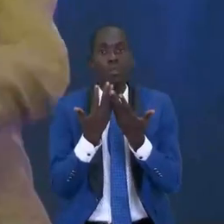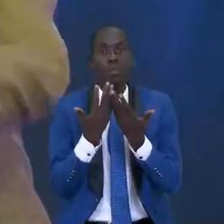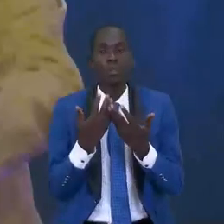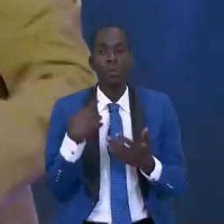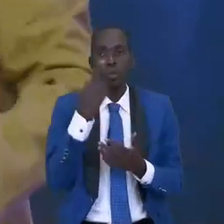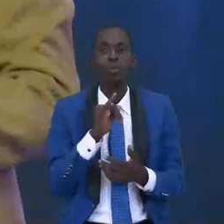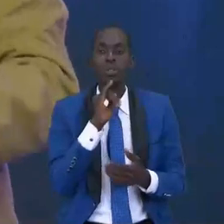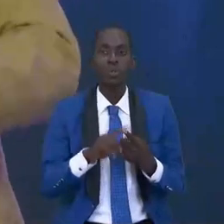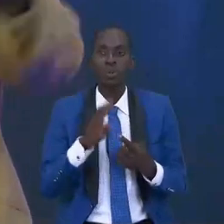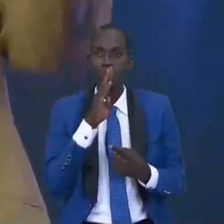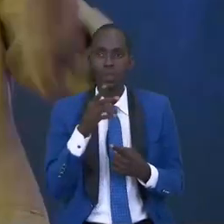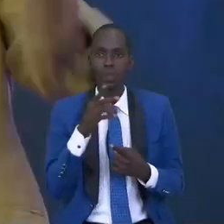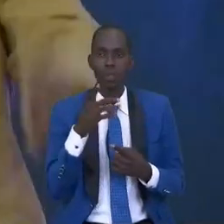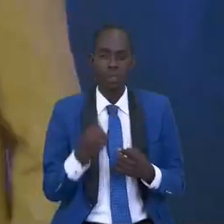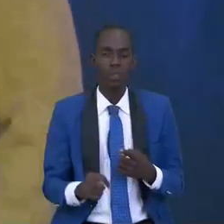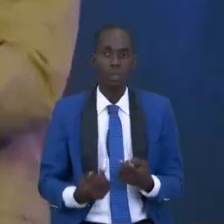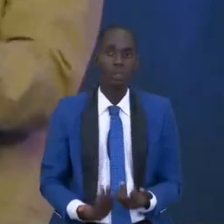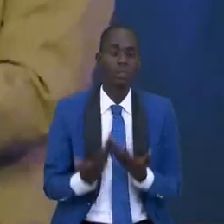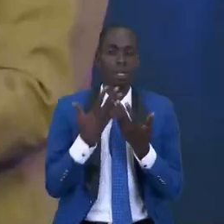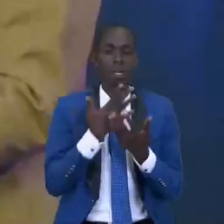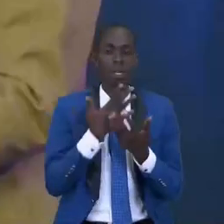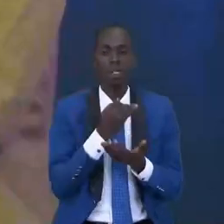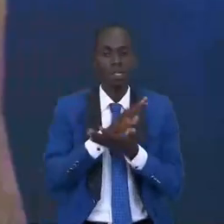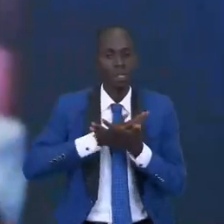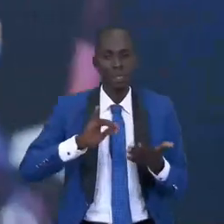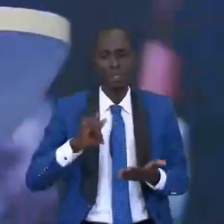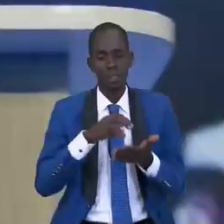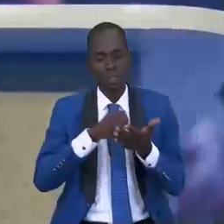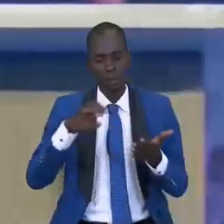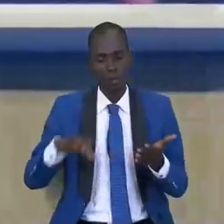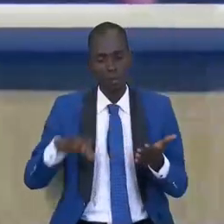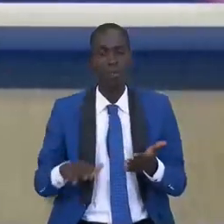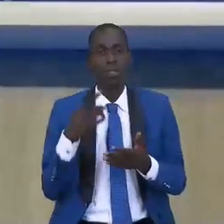Il doit être l'expiation, la purification.